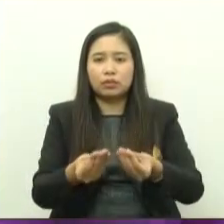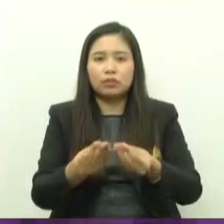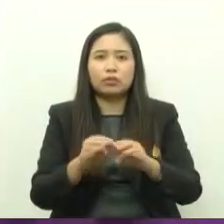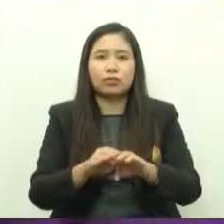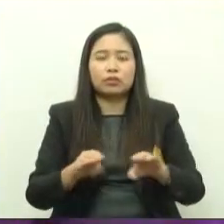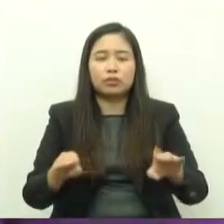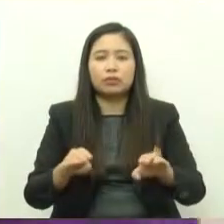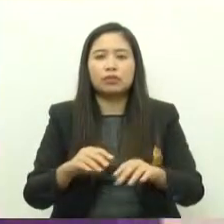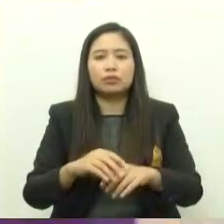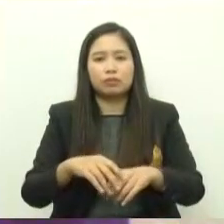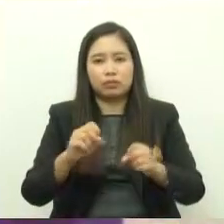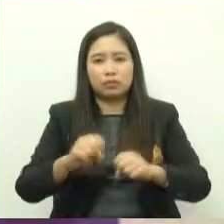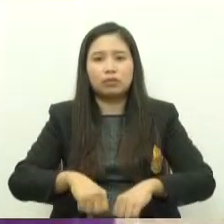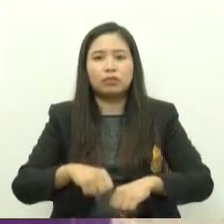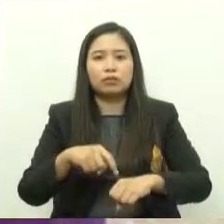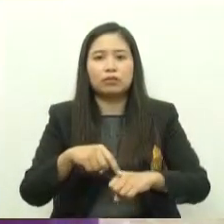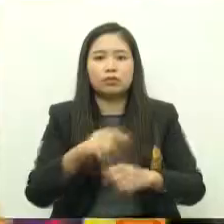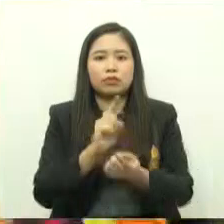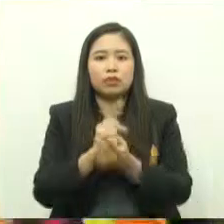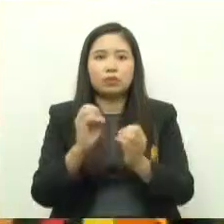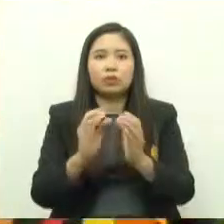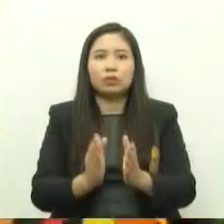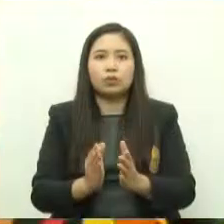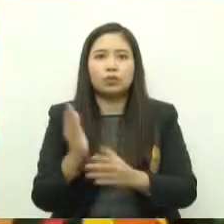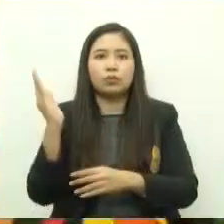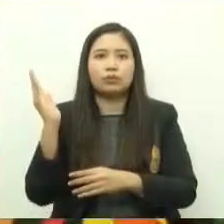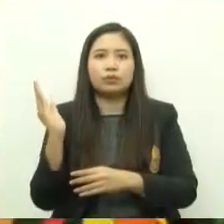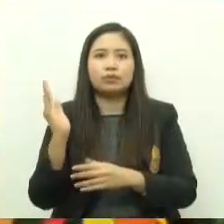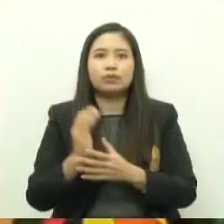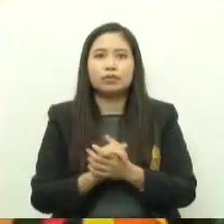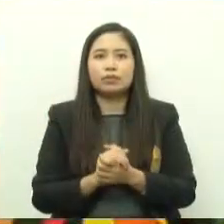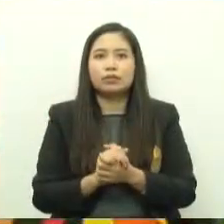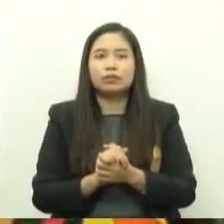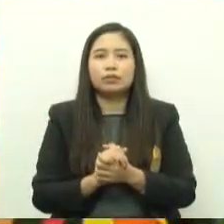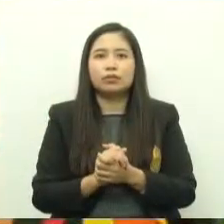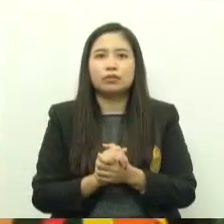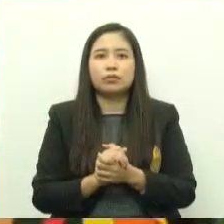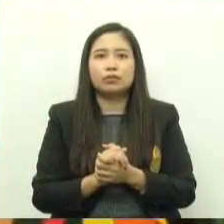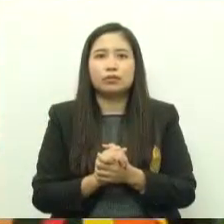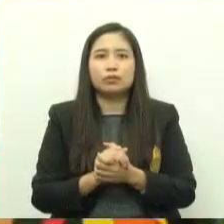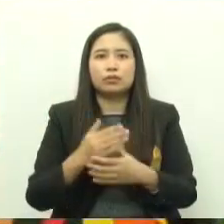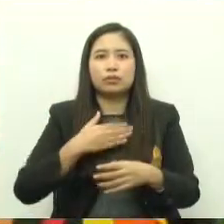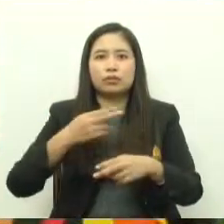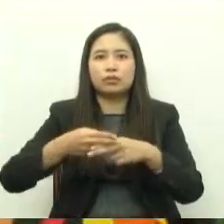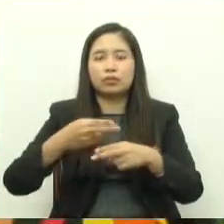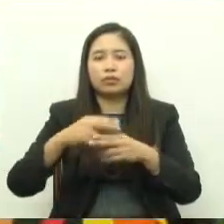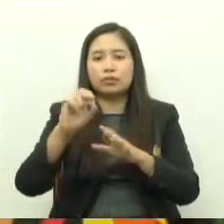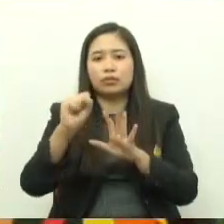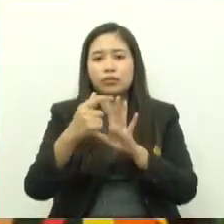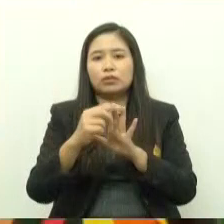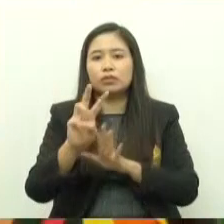ขอเรียนเชิญพบกับคุณครูครับสวัสดีครับเอ่อผมชื่อนายสุวรรณเซเฮนะ